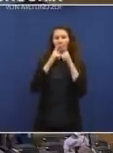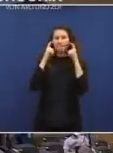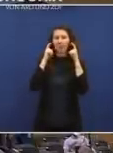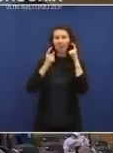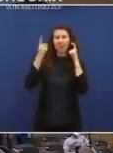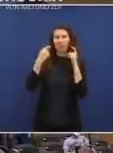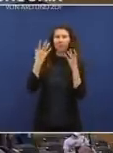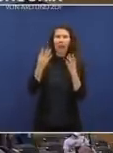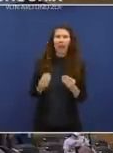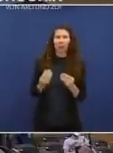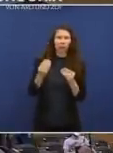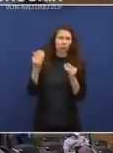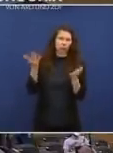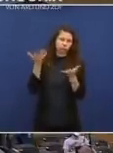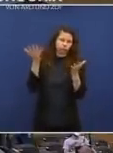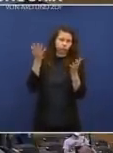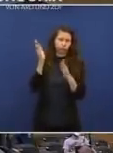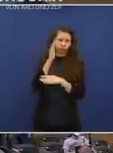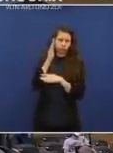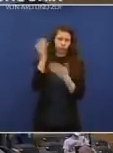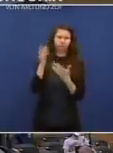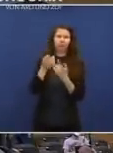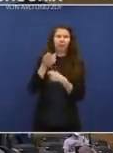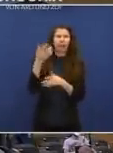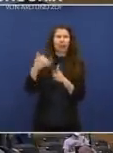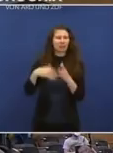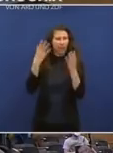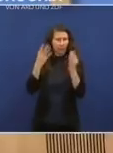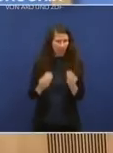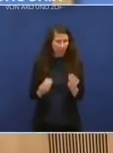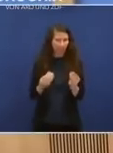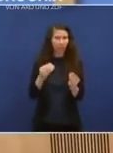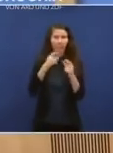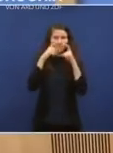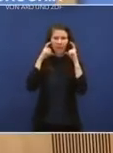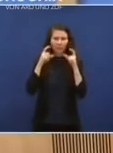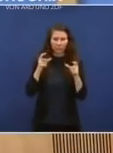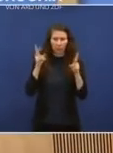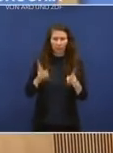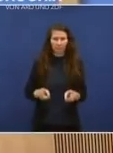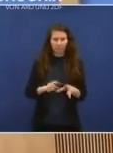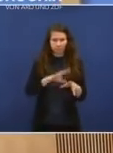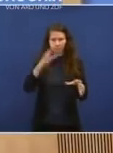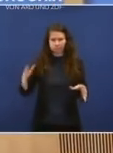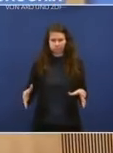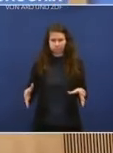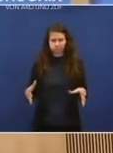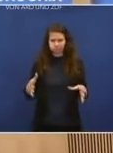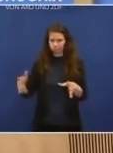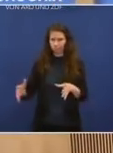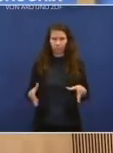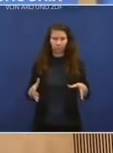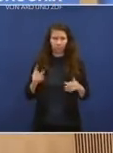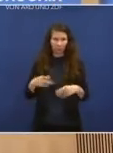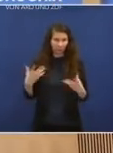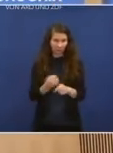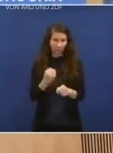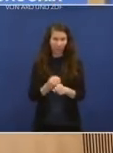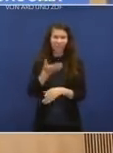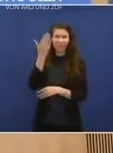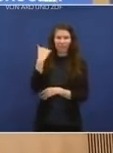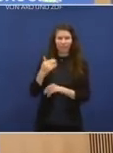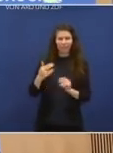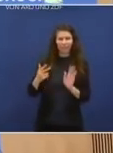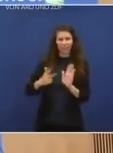letzten Herbst oder wann das war, lag die nach den damaligen Kriterien nötige Zertifizierung